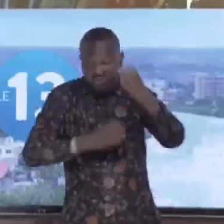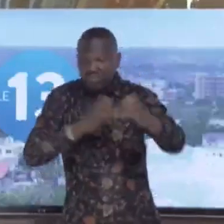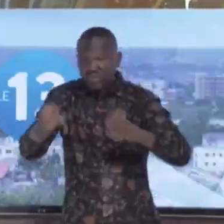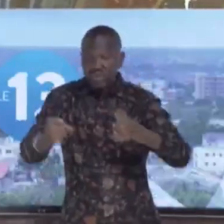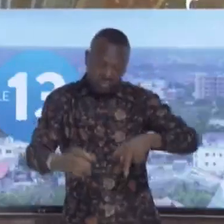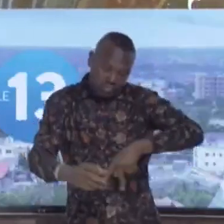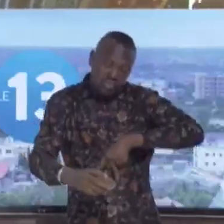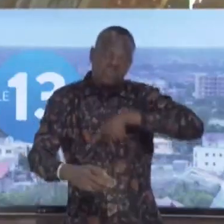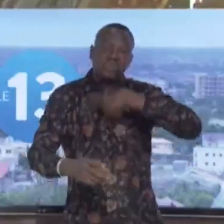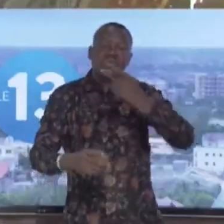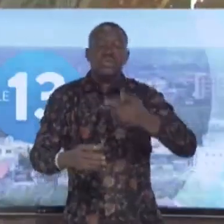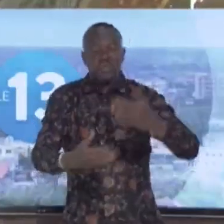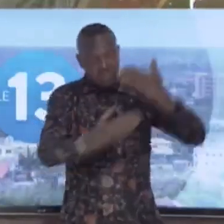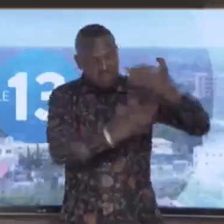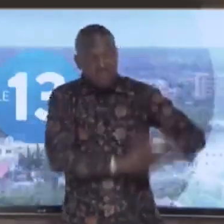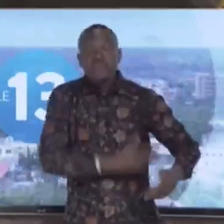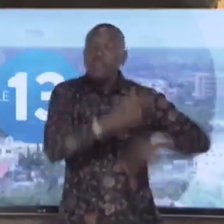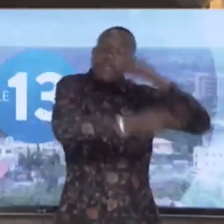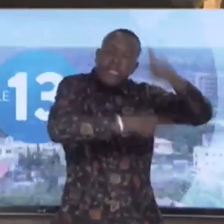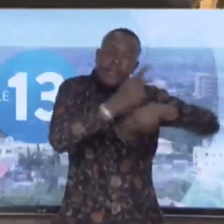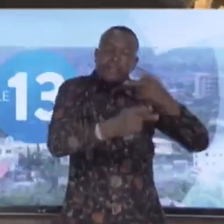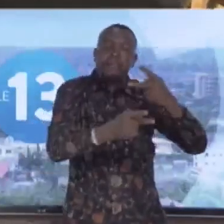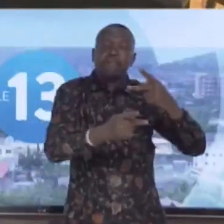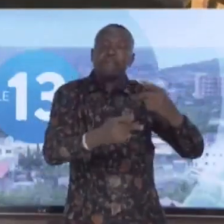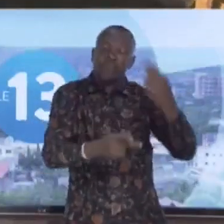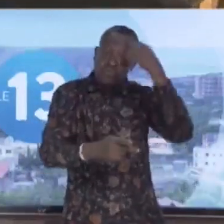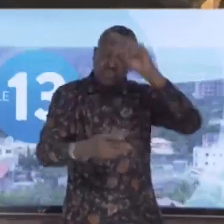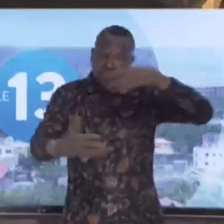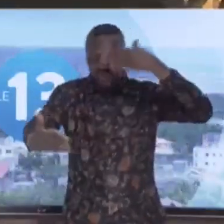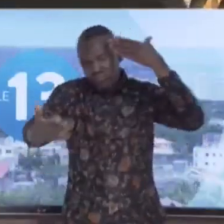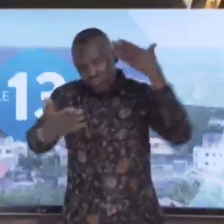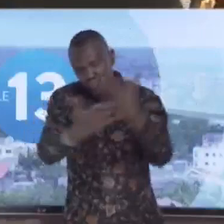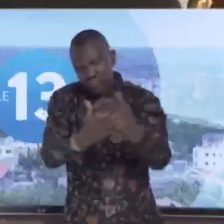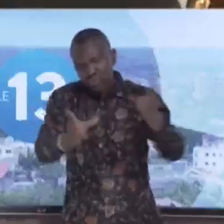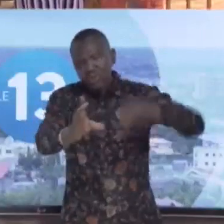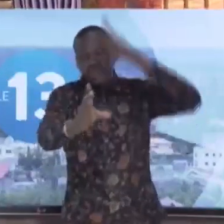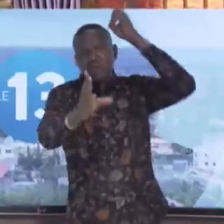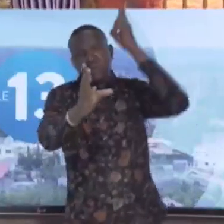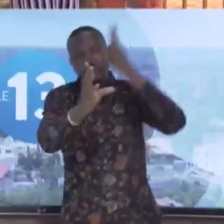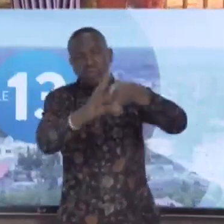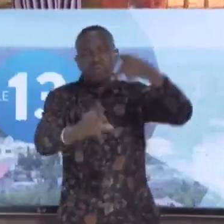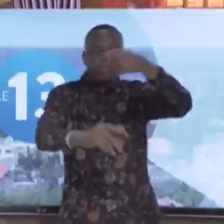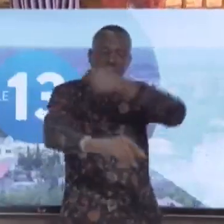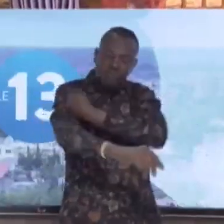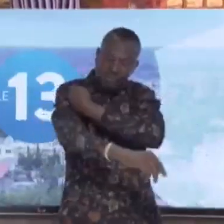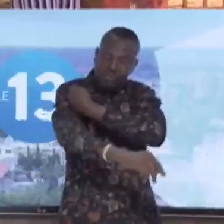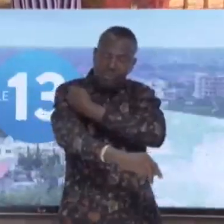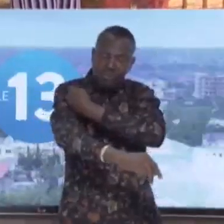sensibilisation auprès des populations pour une bonne adhésion à la vaccination.